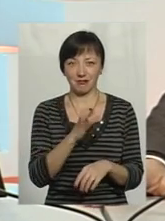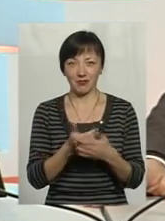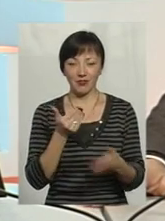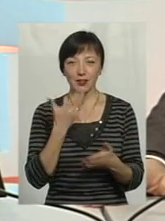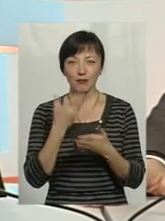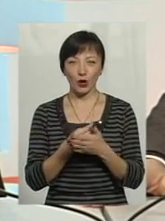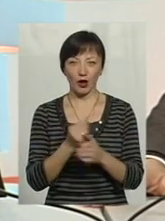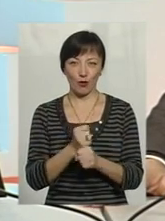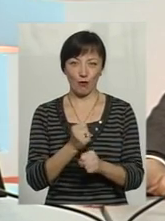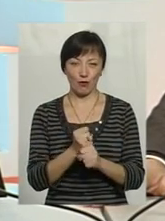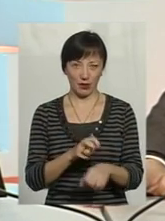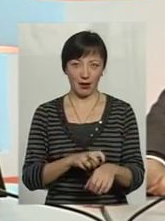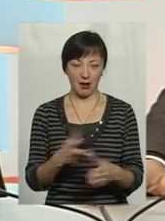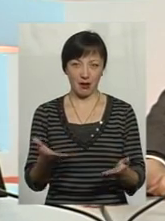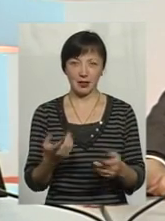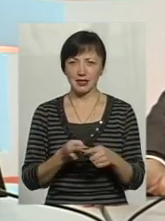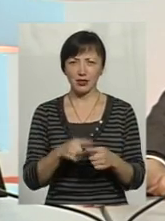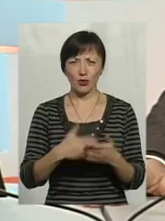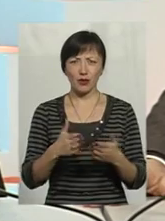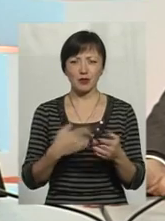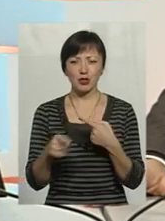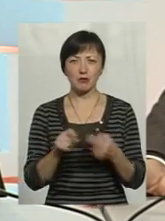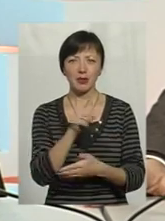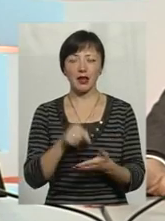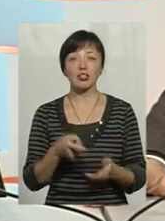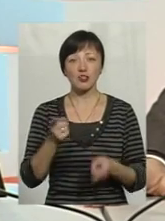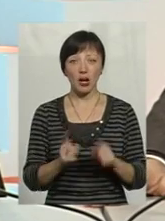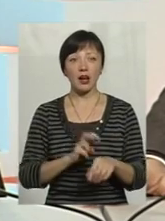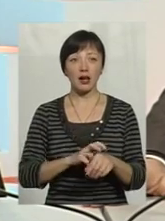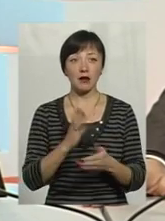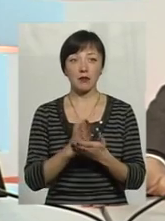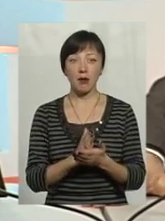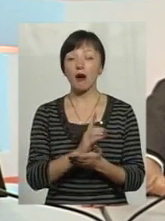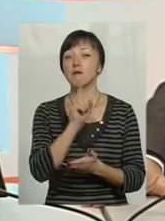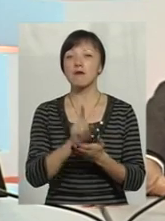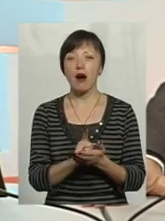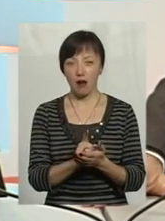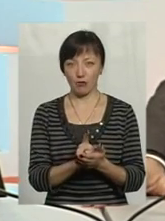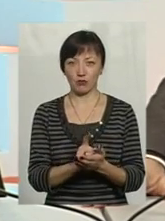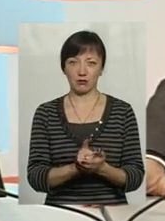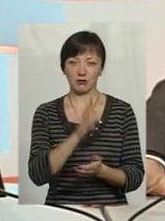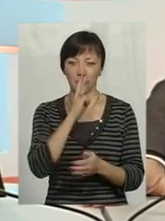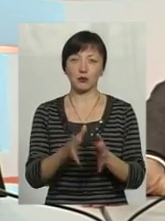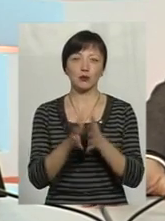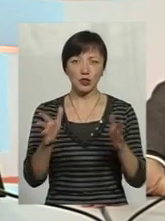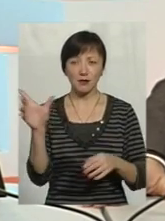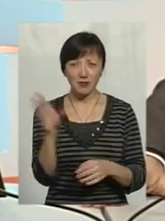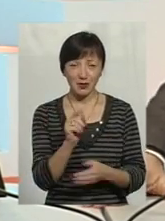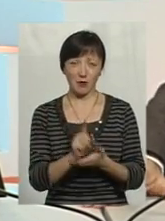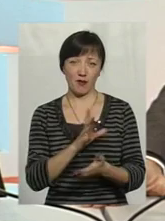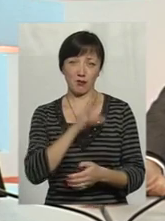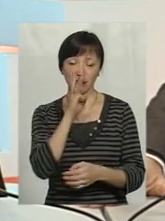своєї професійної діяльності. Це зовсім інше питання, що звичайно, що лікарі мають більше отримувати. А хто в нас не має більше отримувати? Мали би всі більше